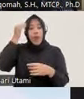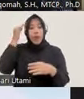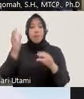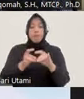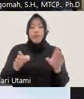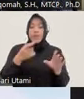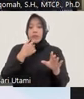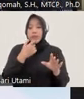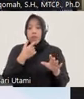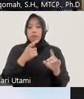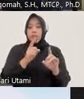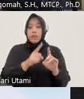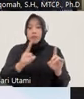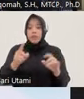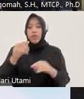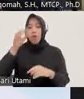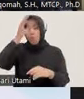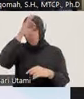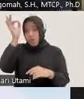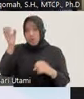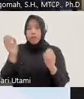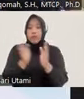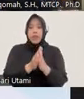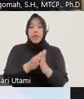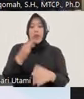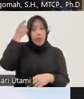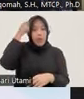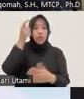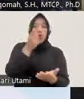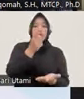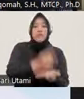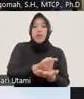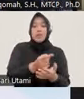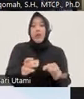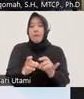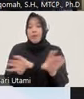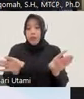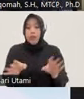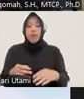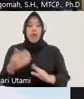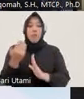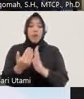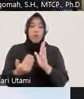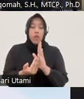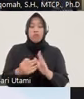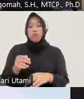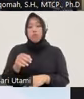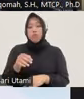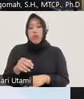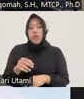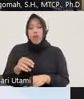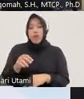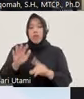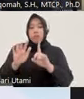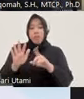RZ itu sendiri diantara Polri dan juga Kejaksaan kalau kita lihat di Perja 15 2020 menyebutkan RZ tidak dapat